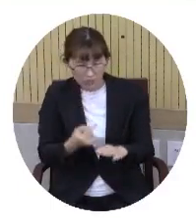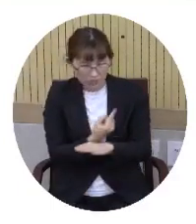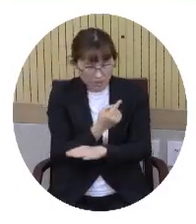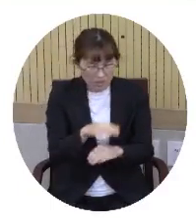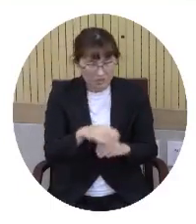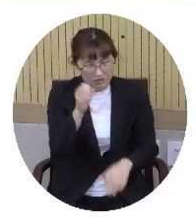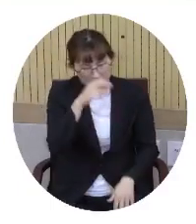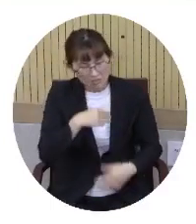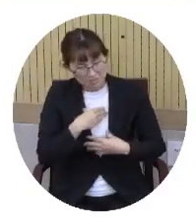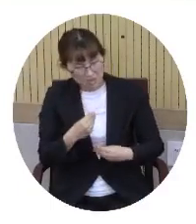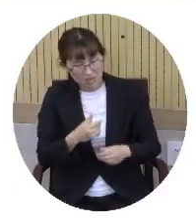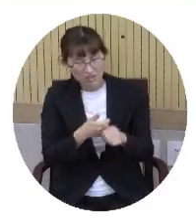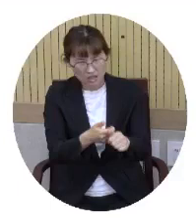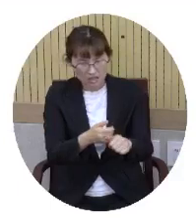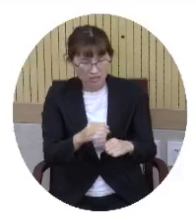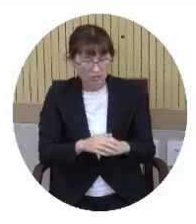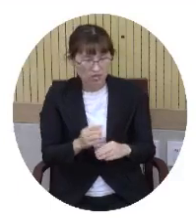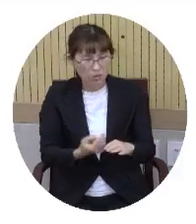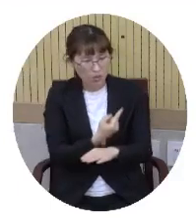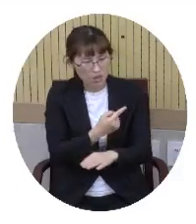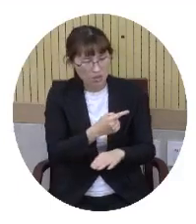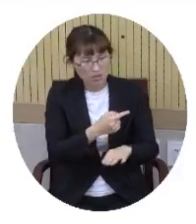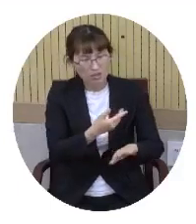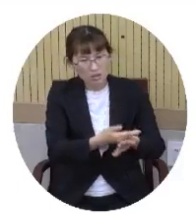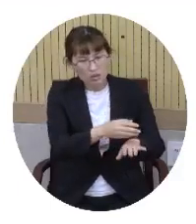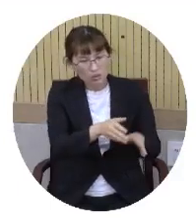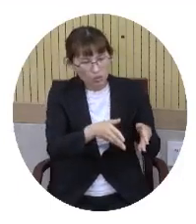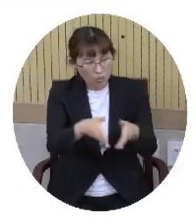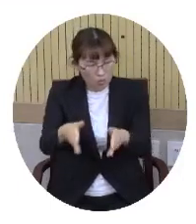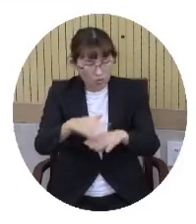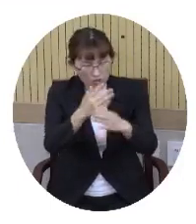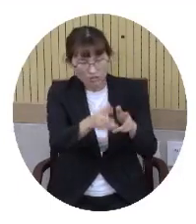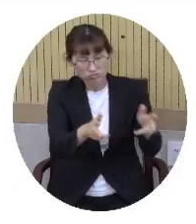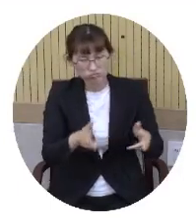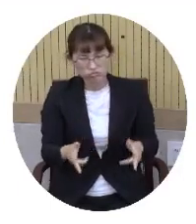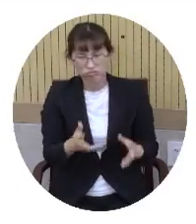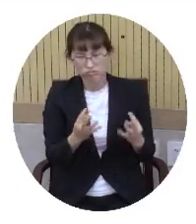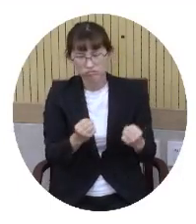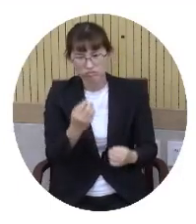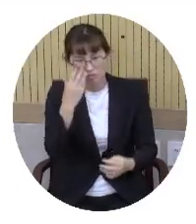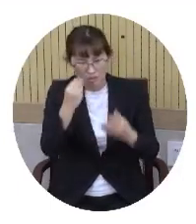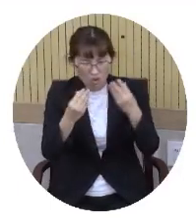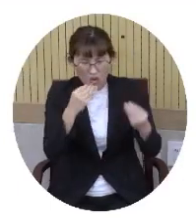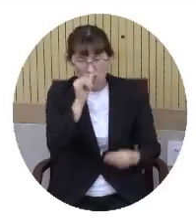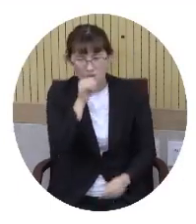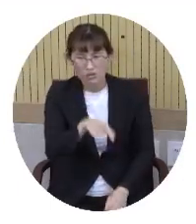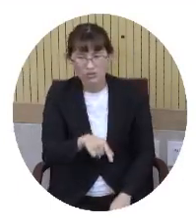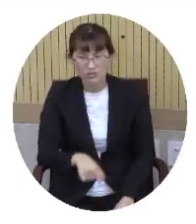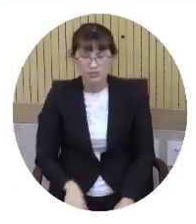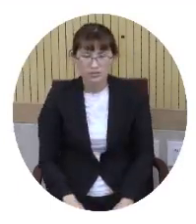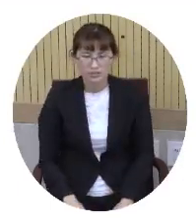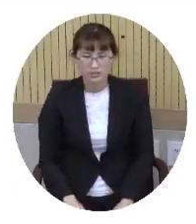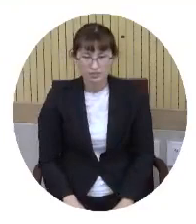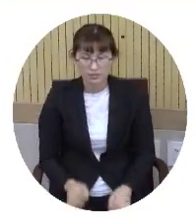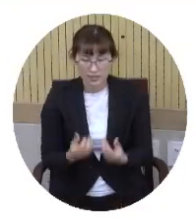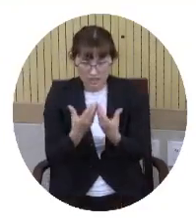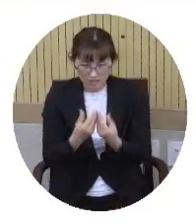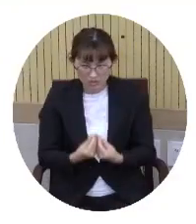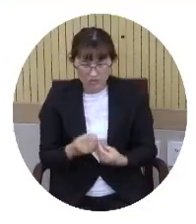개인 편의에 따라 차고지 외의 장소에 주차를 하는 사례도 많습니다. 그 예로